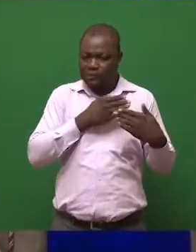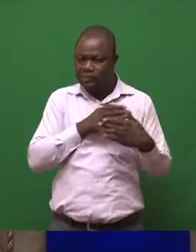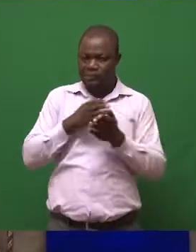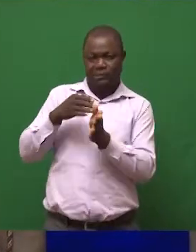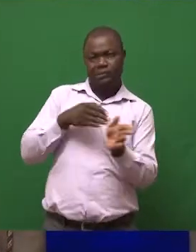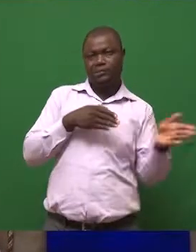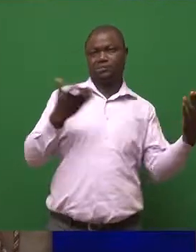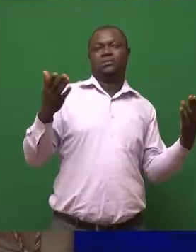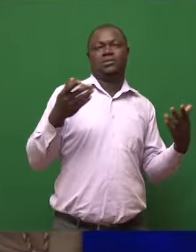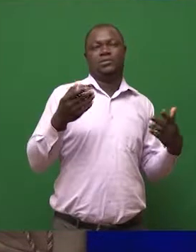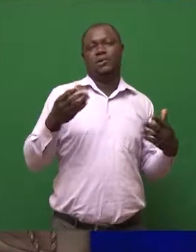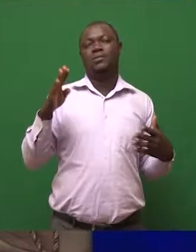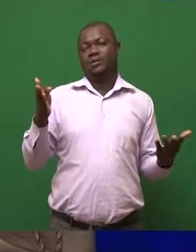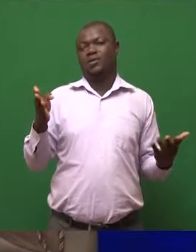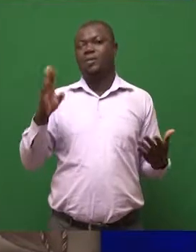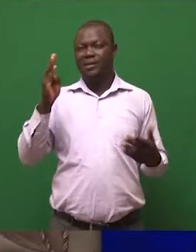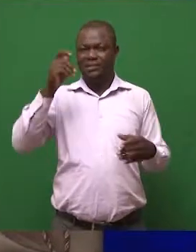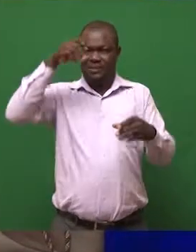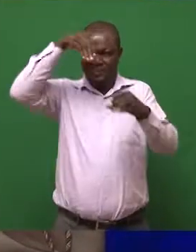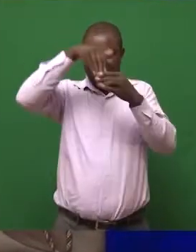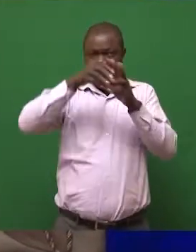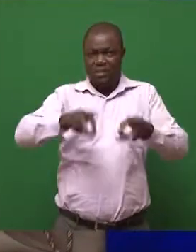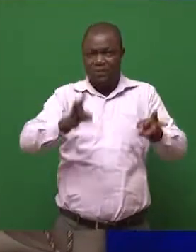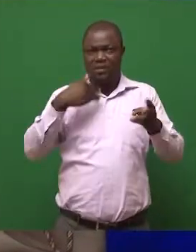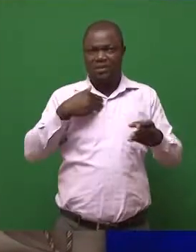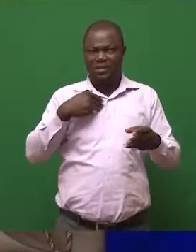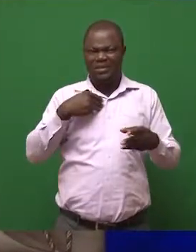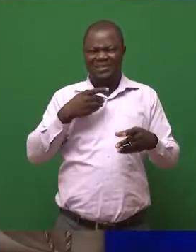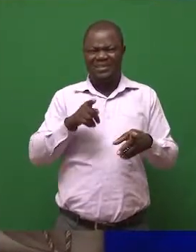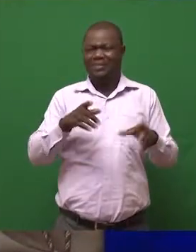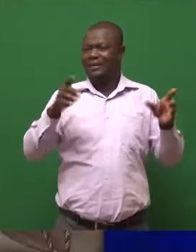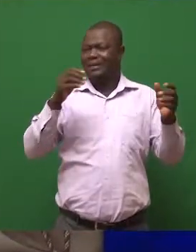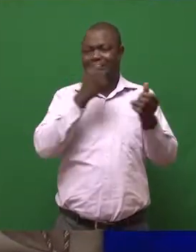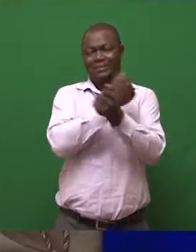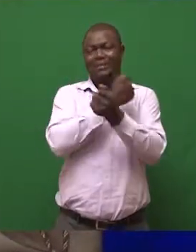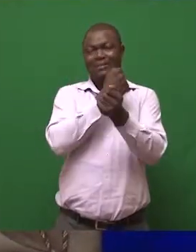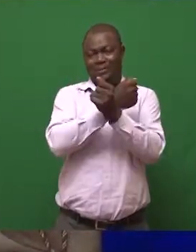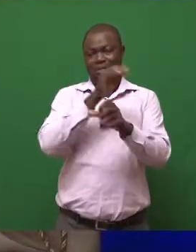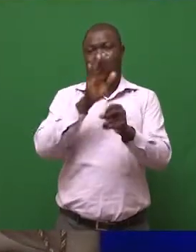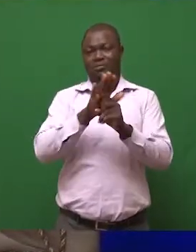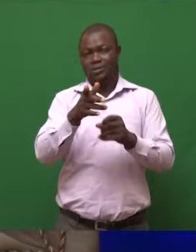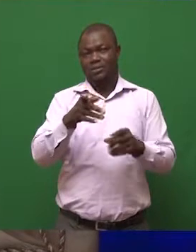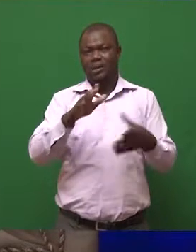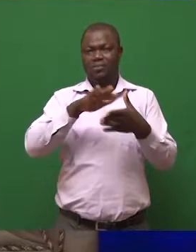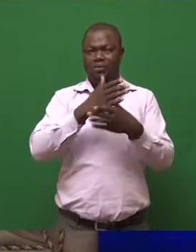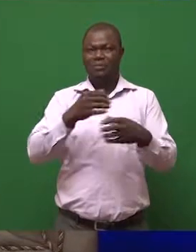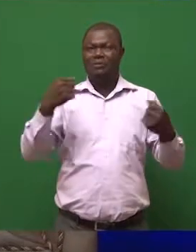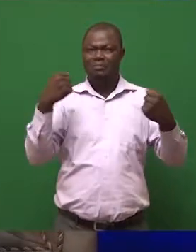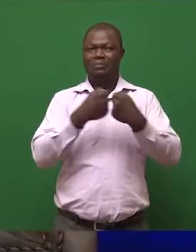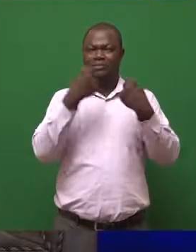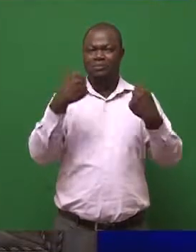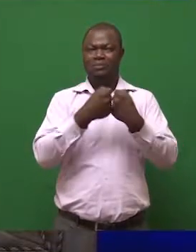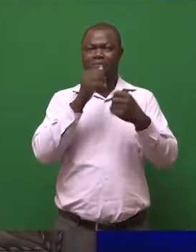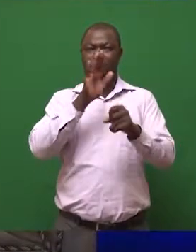pamwe ndikadzinzvenga ndanzvenga asi mugwagwa medu dzanyasha mamu maziva ndadzoka